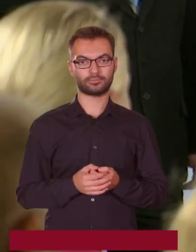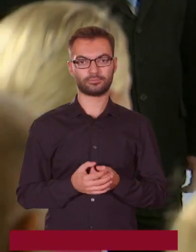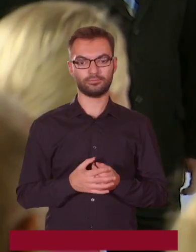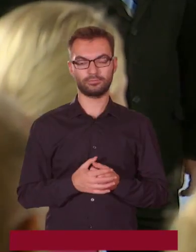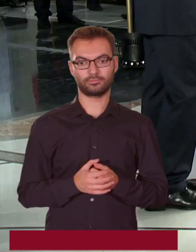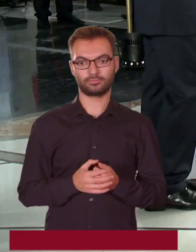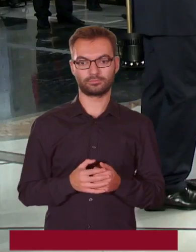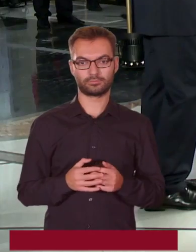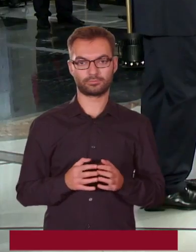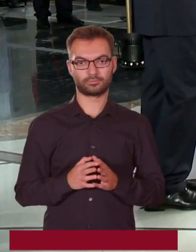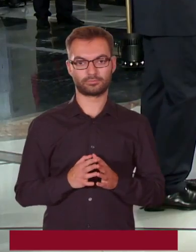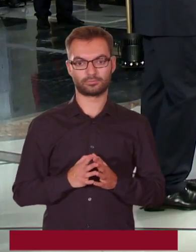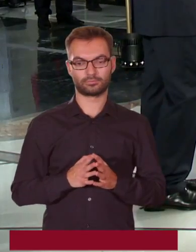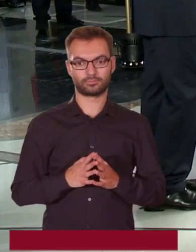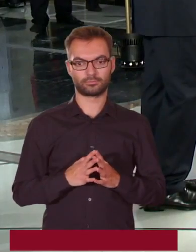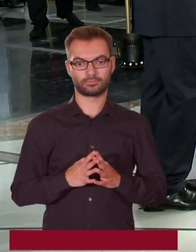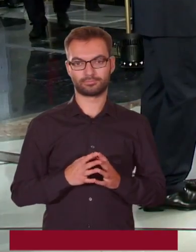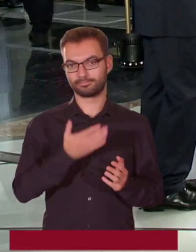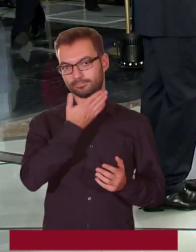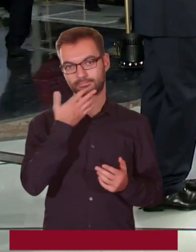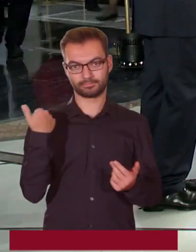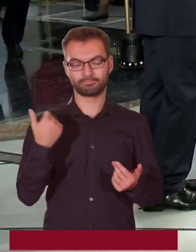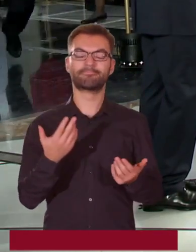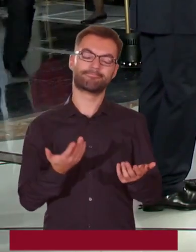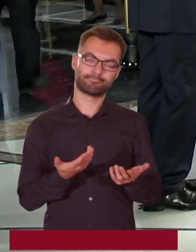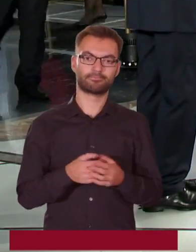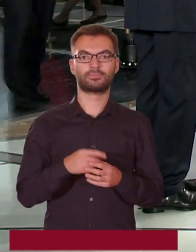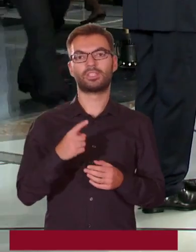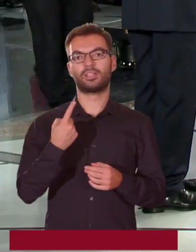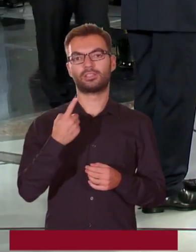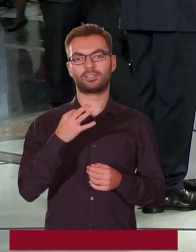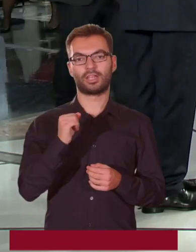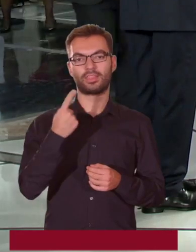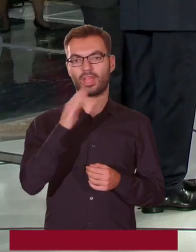Nie ma. To prosimy pana Tadeusza Antoniego Dziubę.